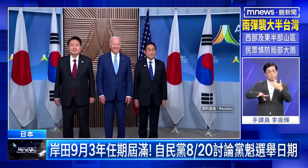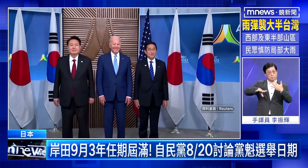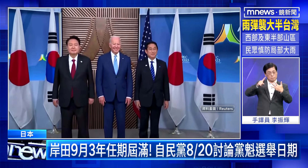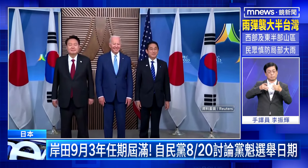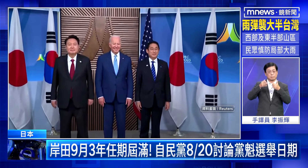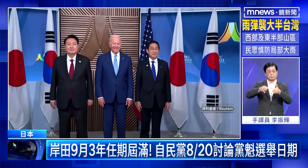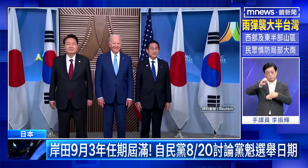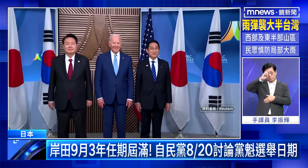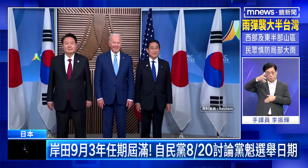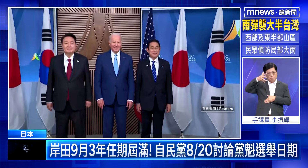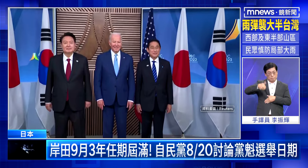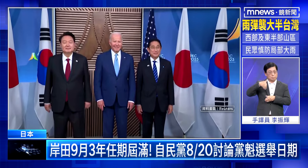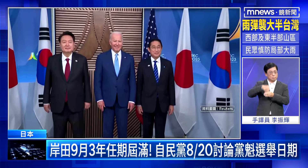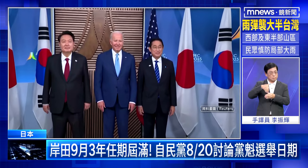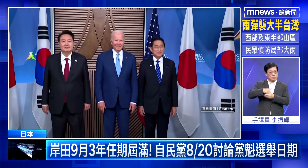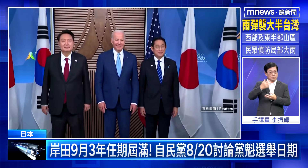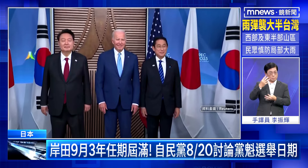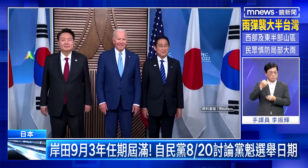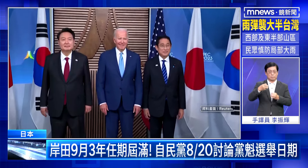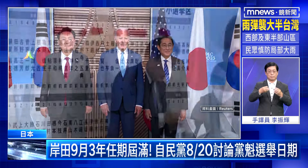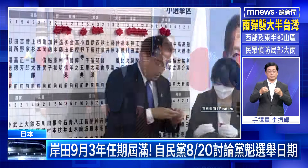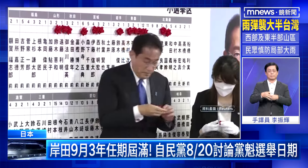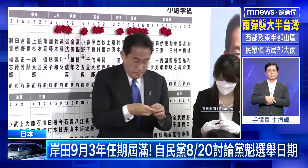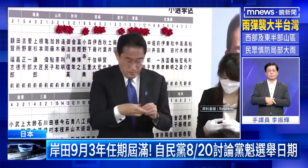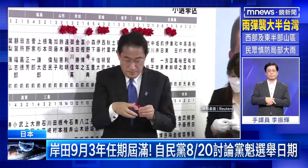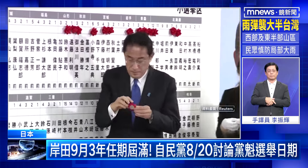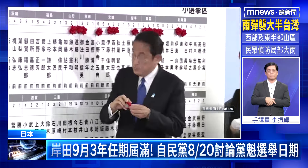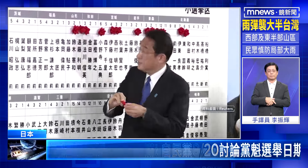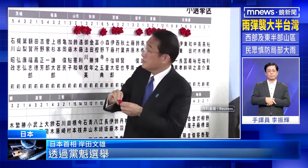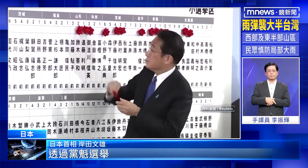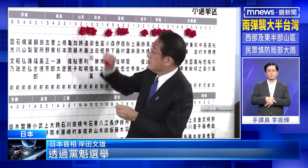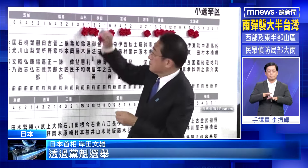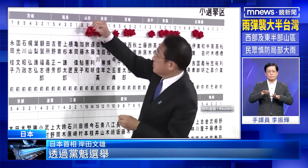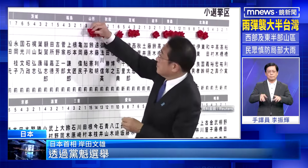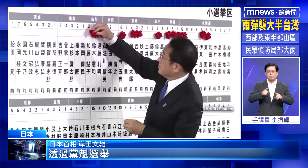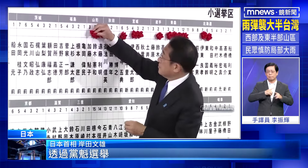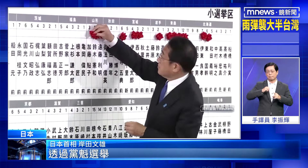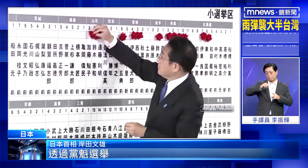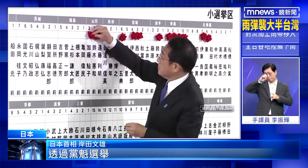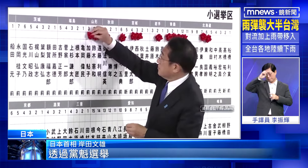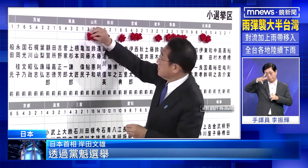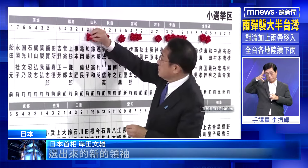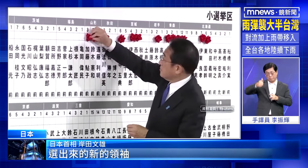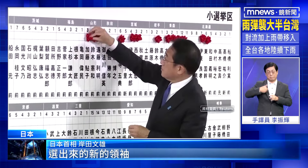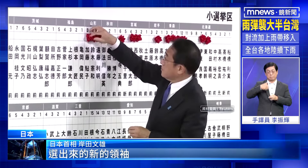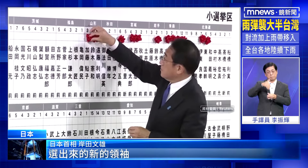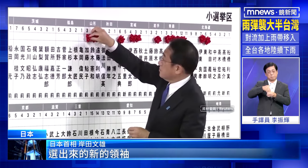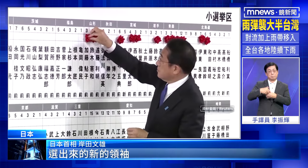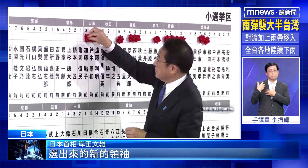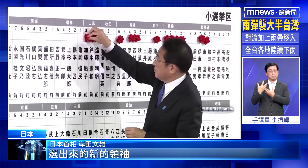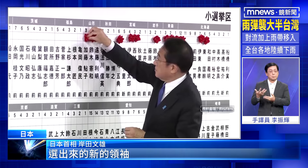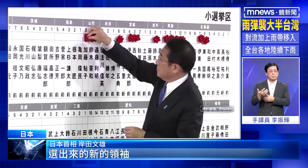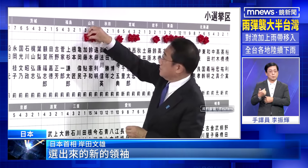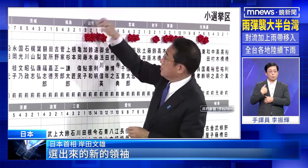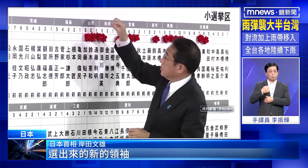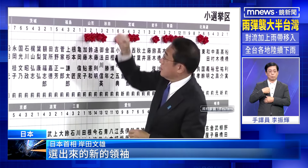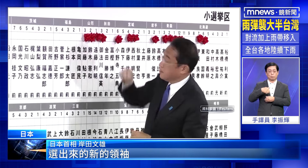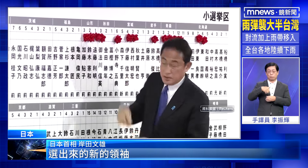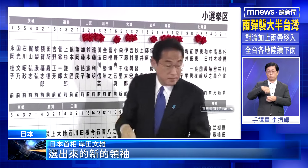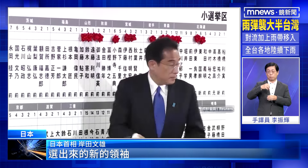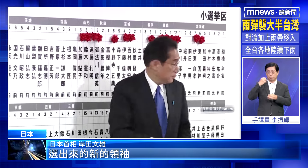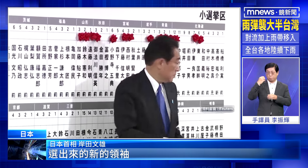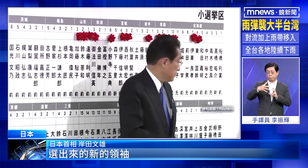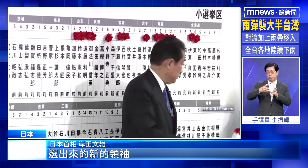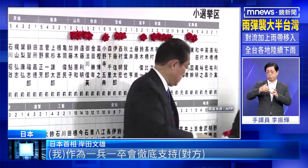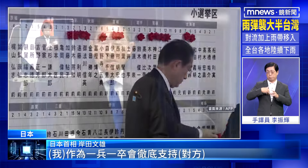对党魁选举的日期展开讨论。 総裁選を通じて選ばれた新たなリーダーを一